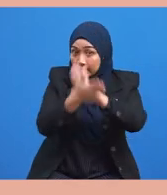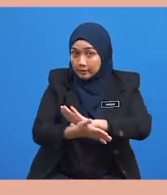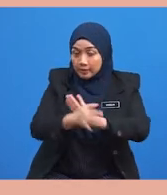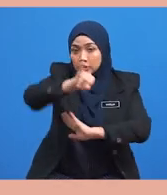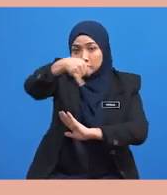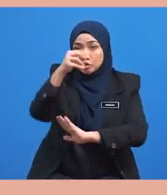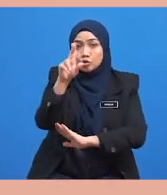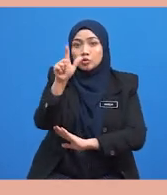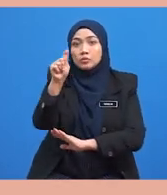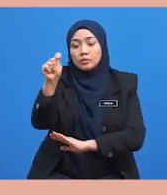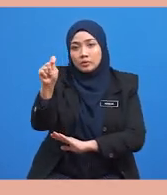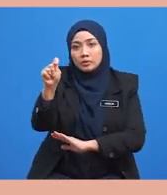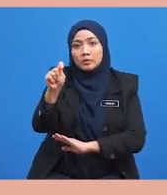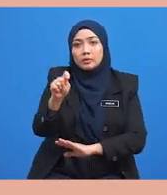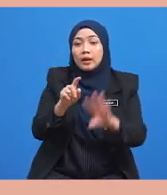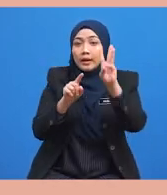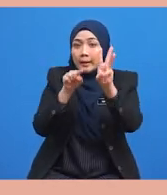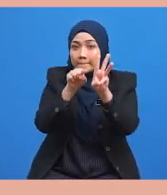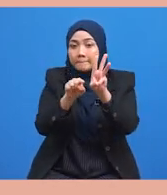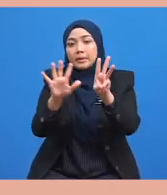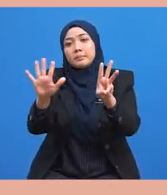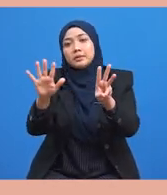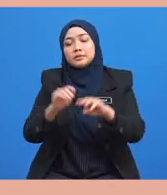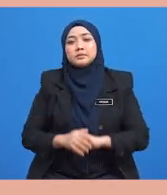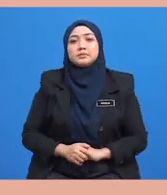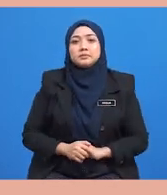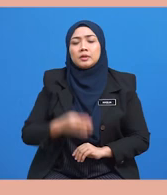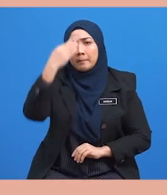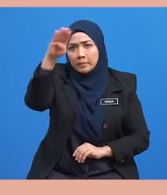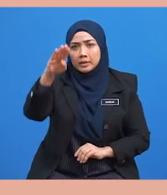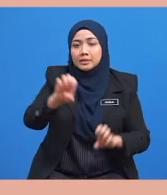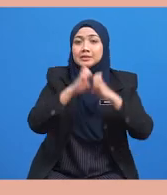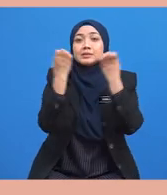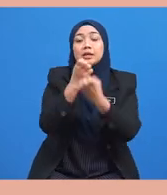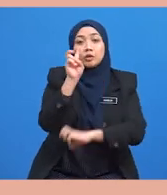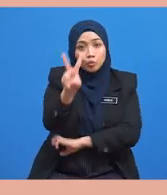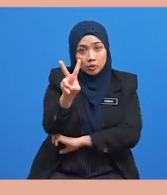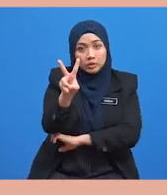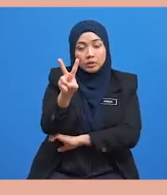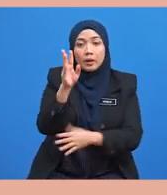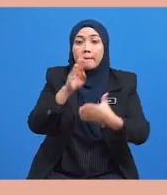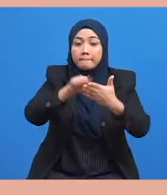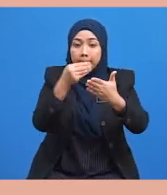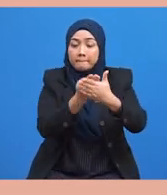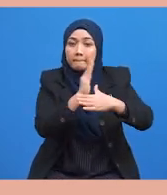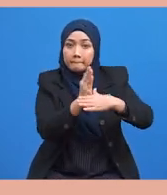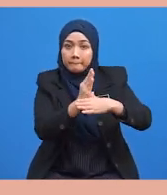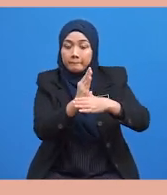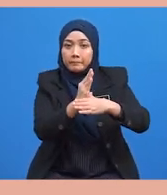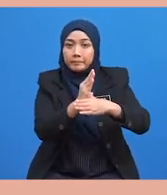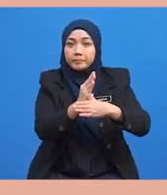antara kuartil adalah 6.5. Bagi set data yang kedua pula, median berada di